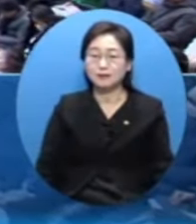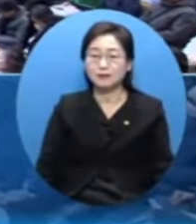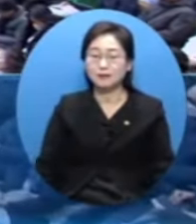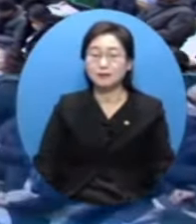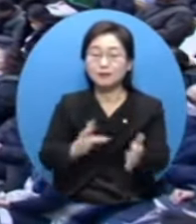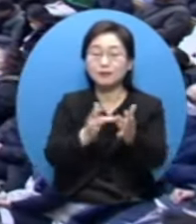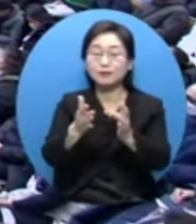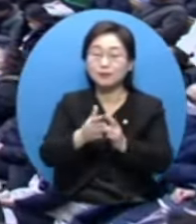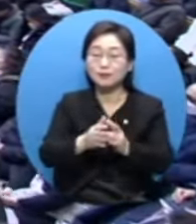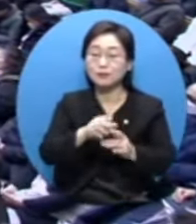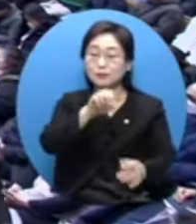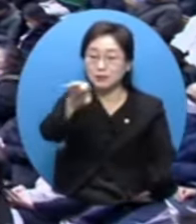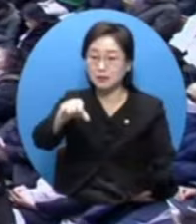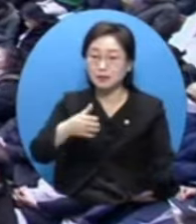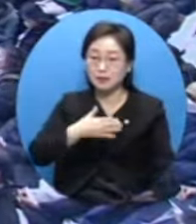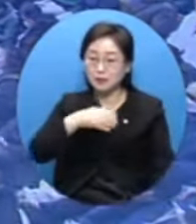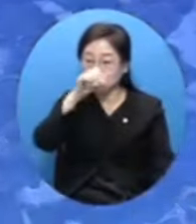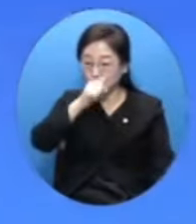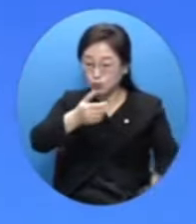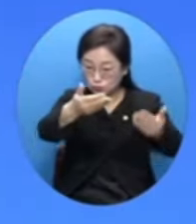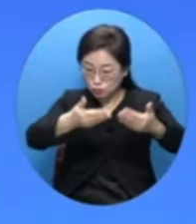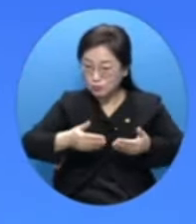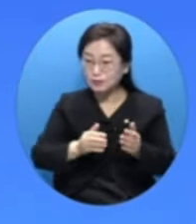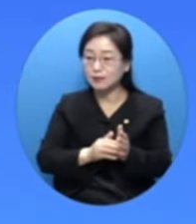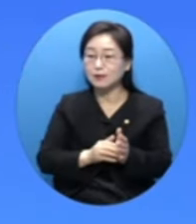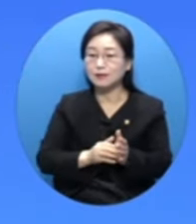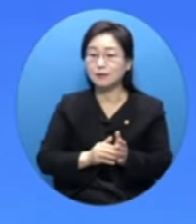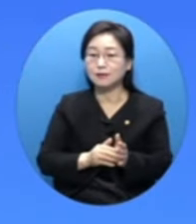예수님 말씀하십니다. 내게 좋은 일을 했다.